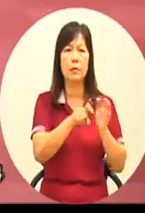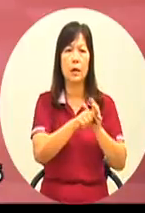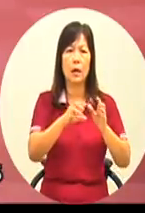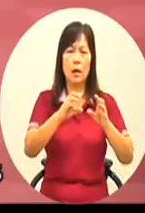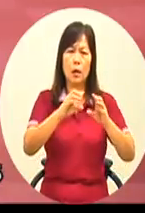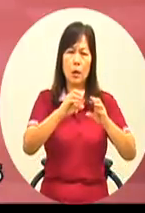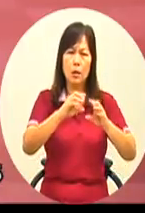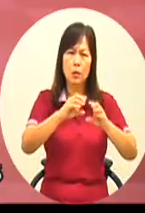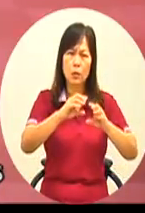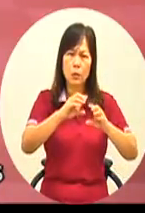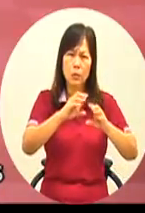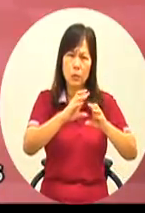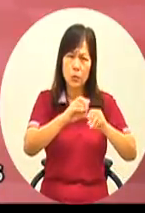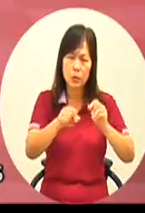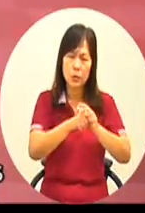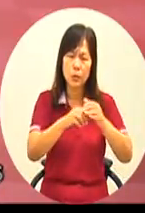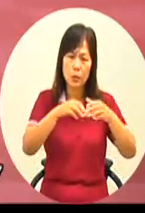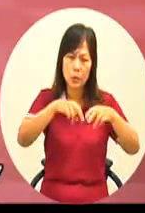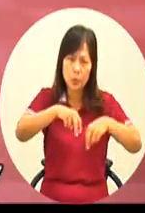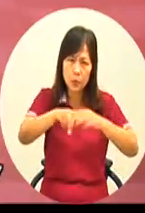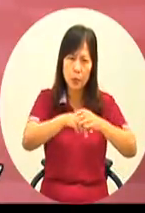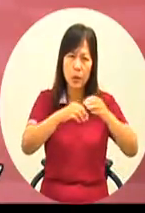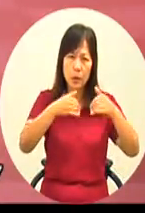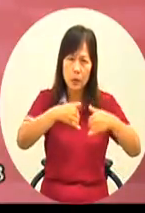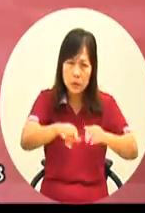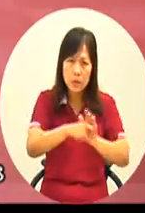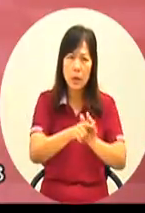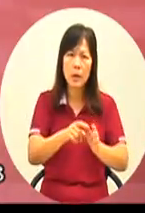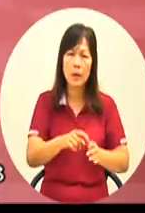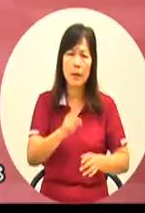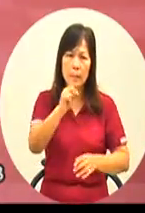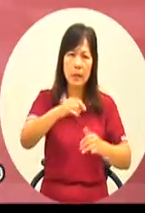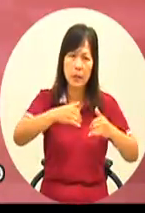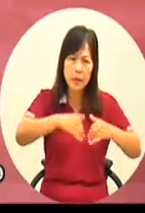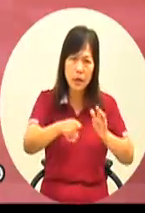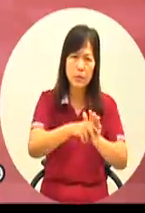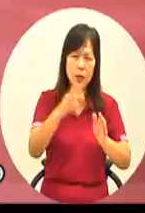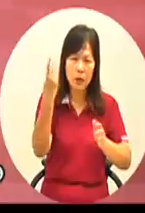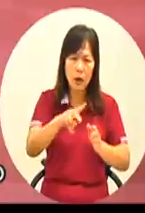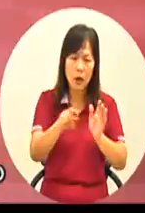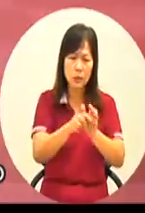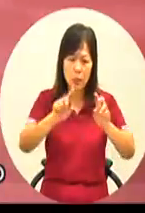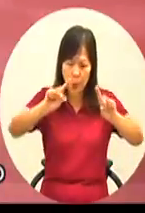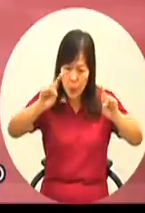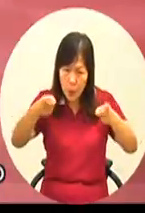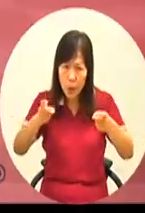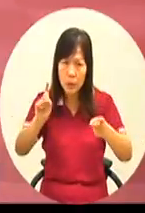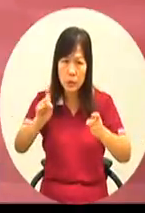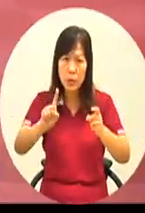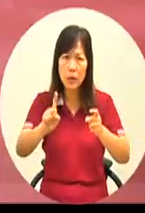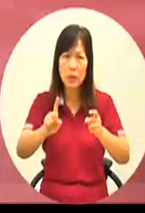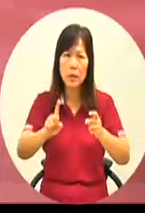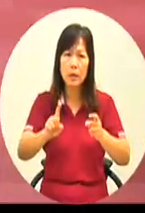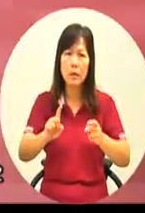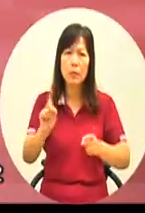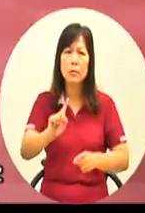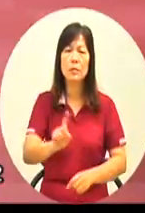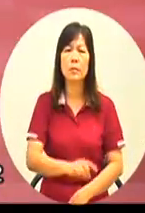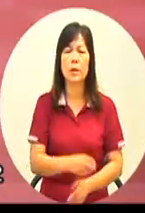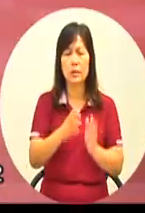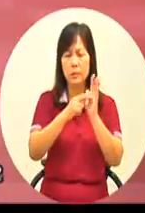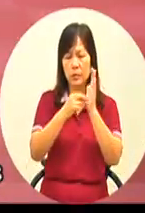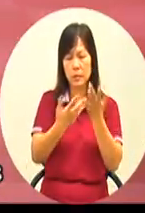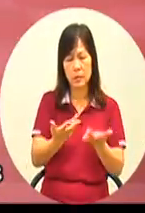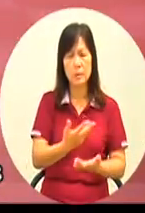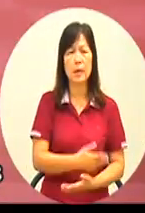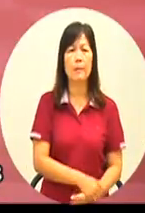街。那么请张局长你说明一下，为什么西藏街又挂幅叫做图博街，来你说明一下。